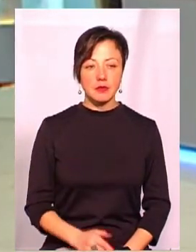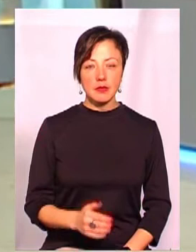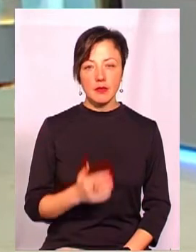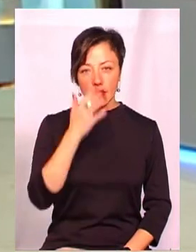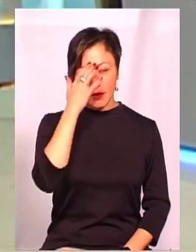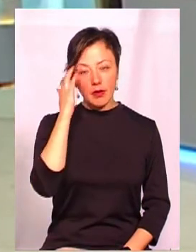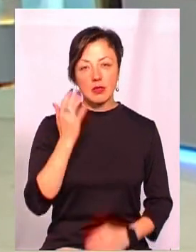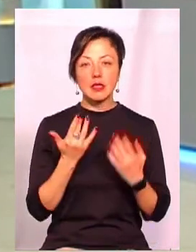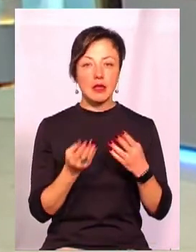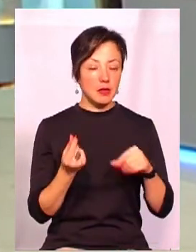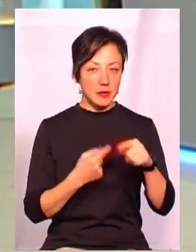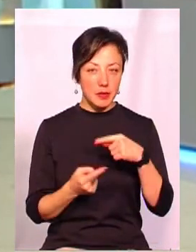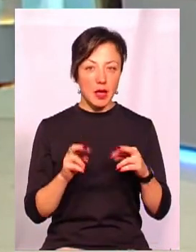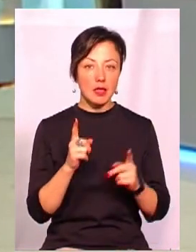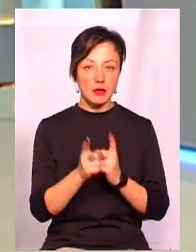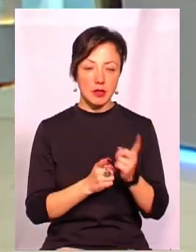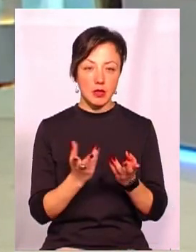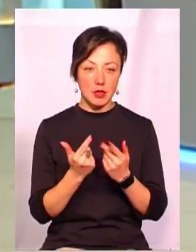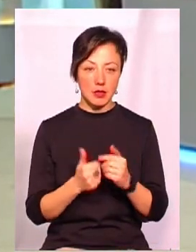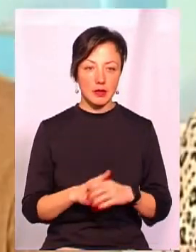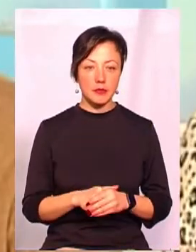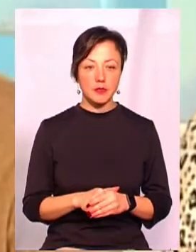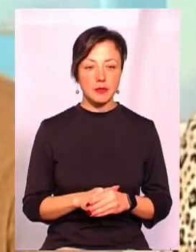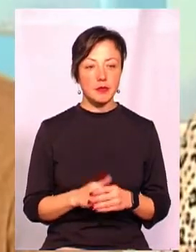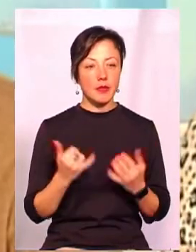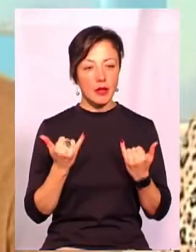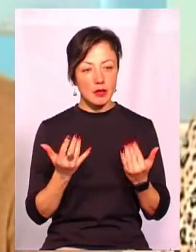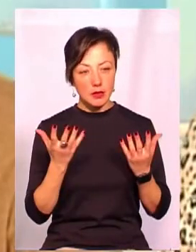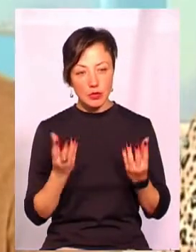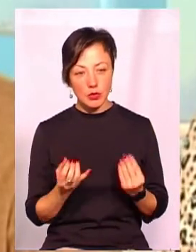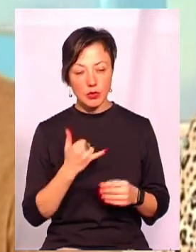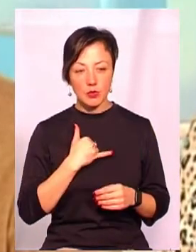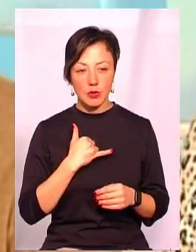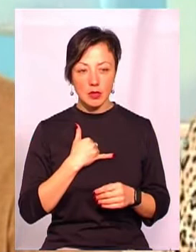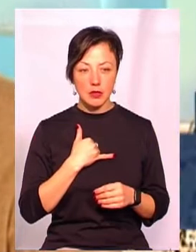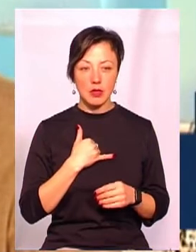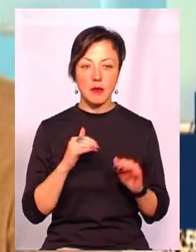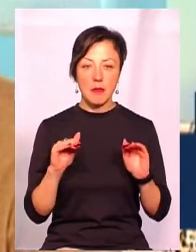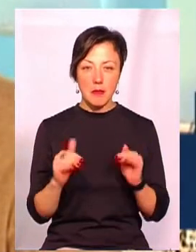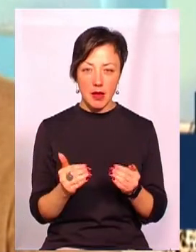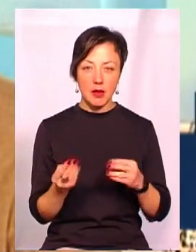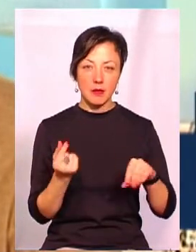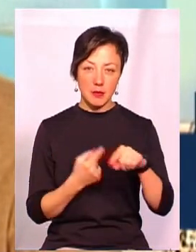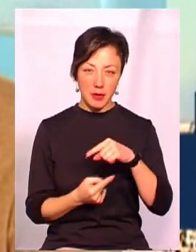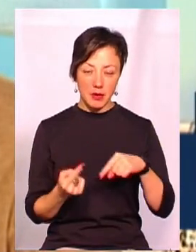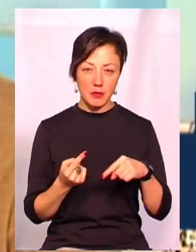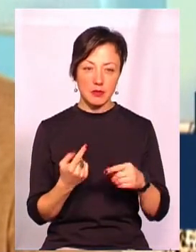скільки підприємців, як змінюється їх кількість? Ну, якщо говорити на сьогодні, в нас суб'єктів малого